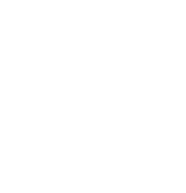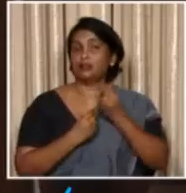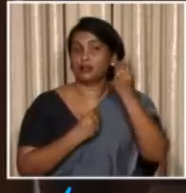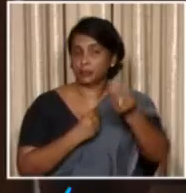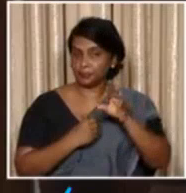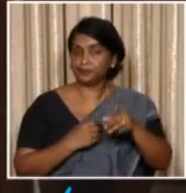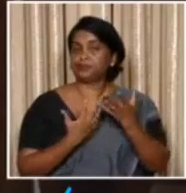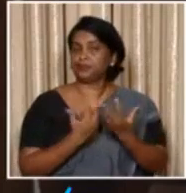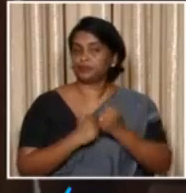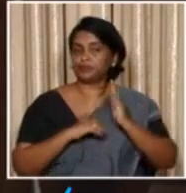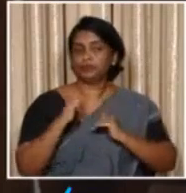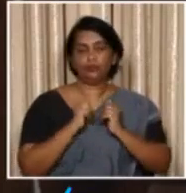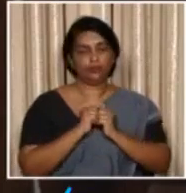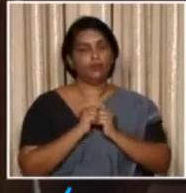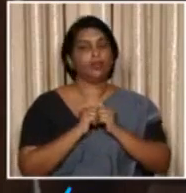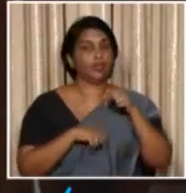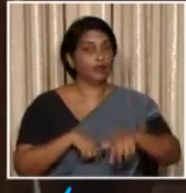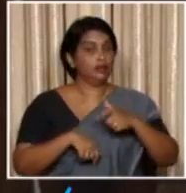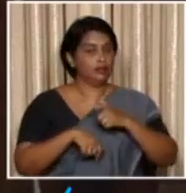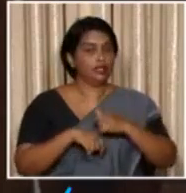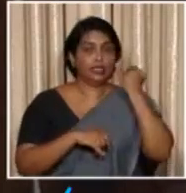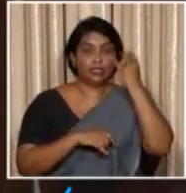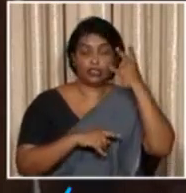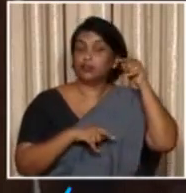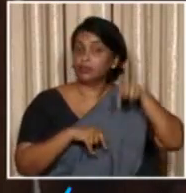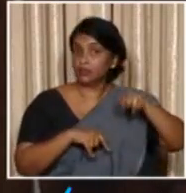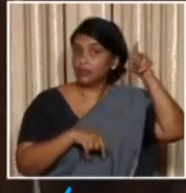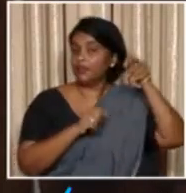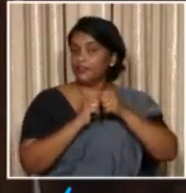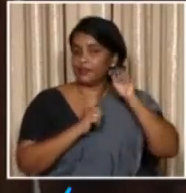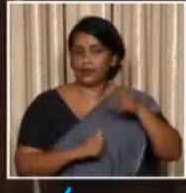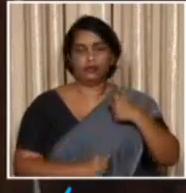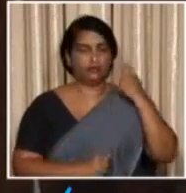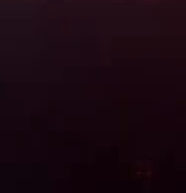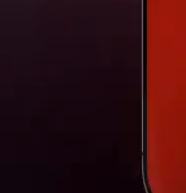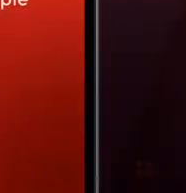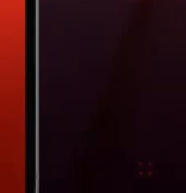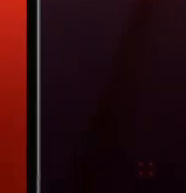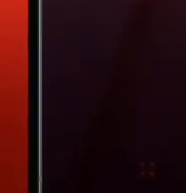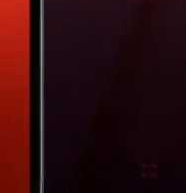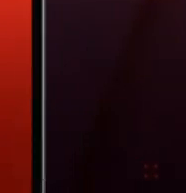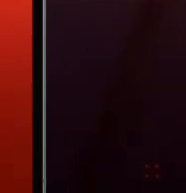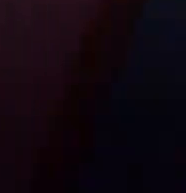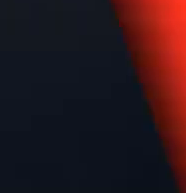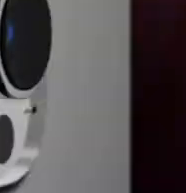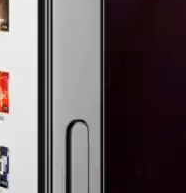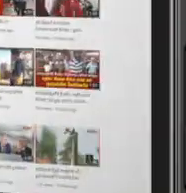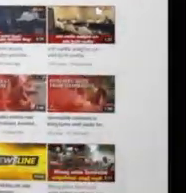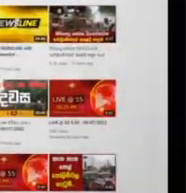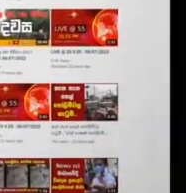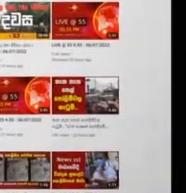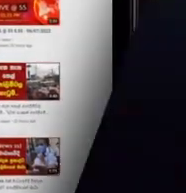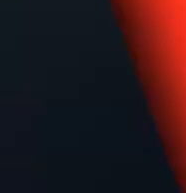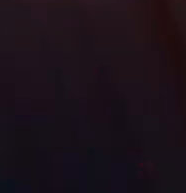සඳහා අවශ්‍ය මෙදියත් වීම මේ මොහොතේදී සිංගප්පූරුවේ සිට කරයි කියලා අපි හිතනවා. ඇත්ත කෙටියෙන්